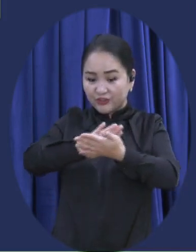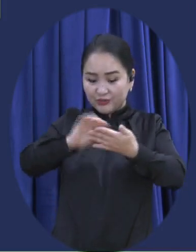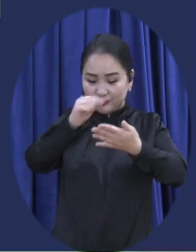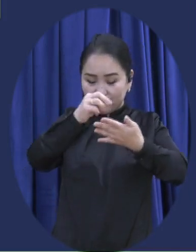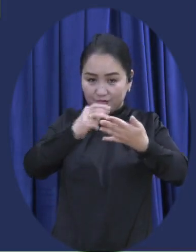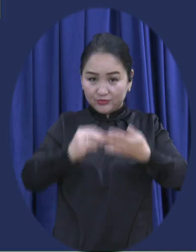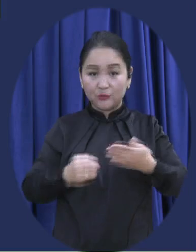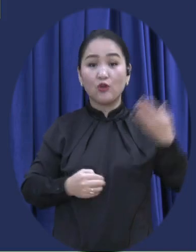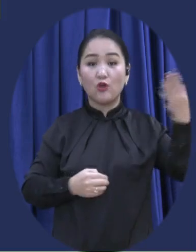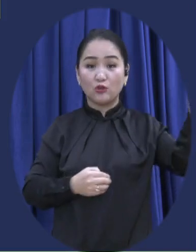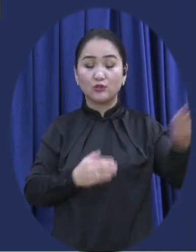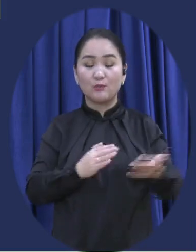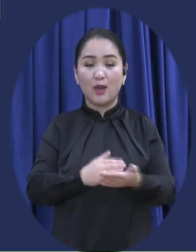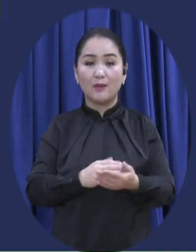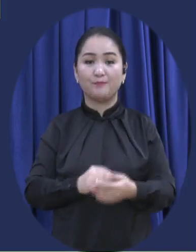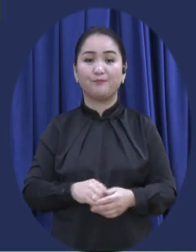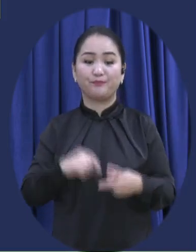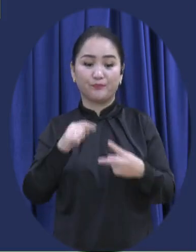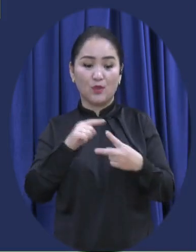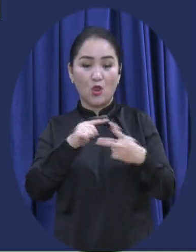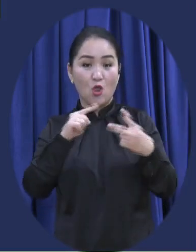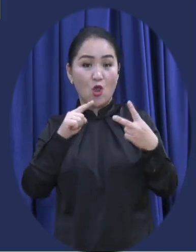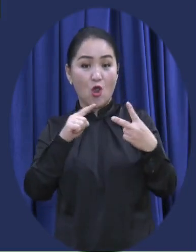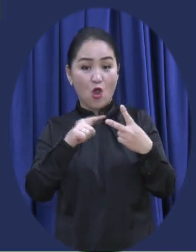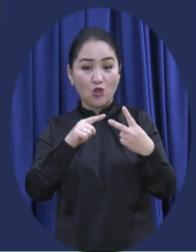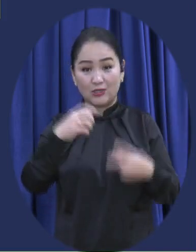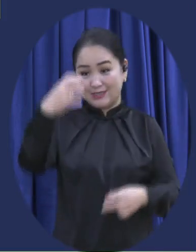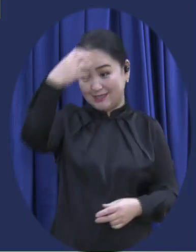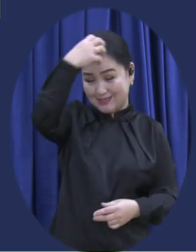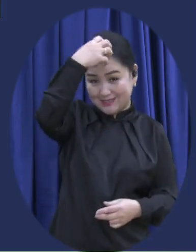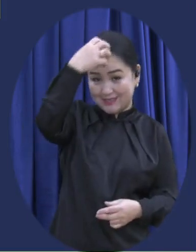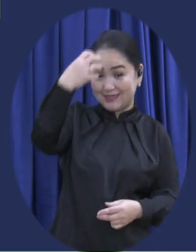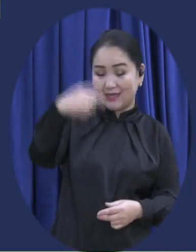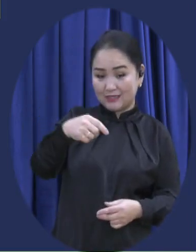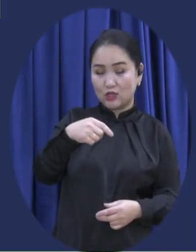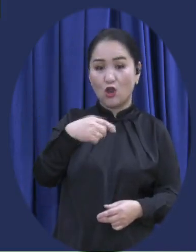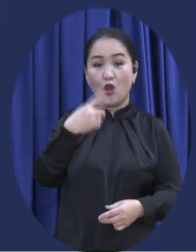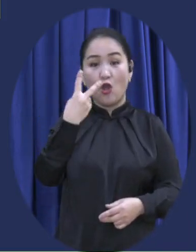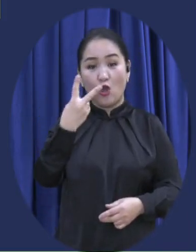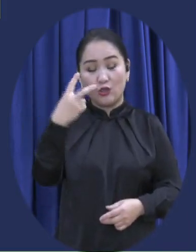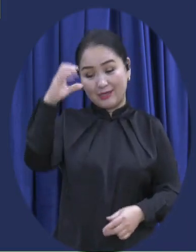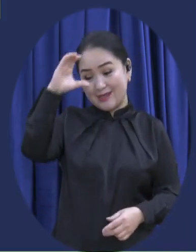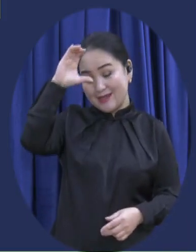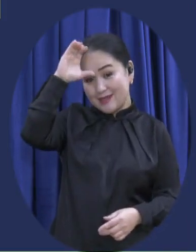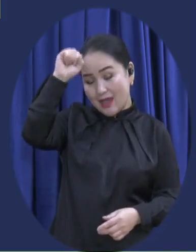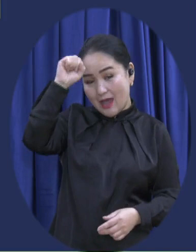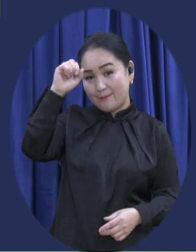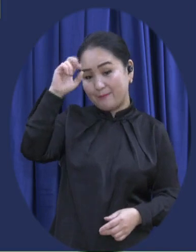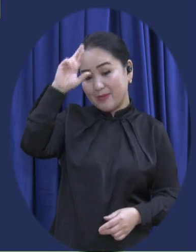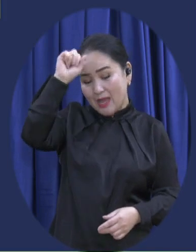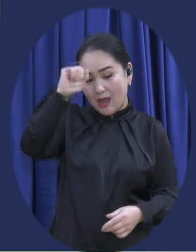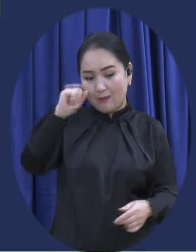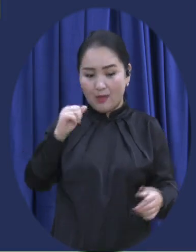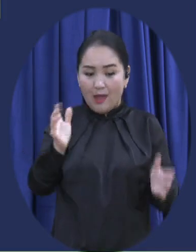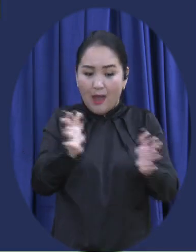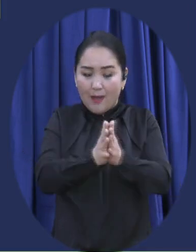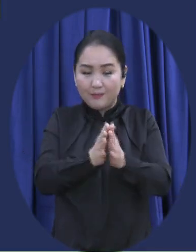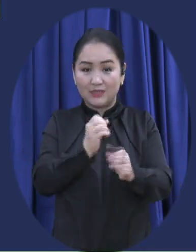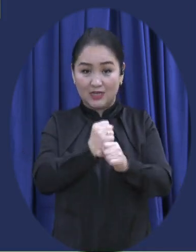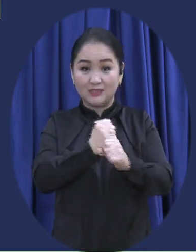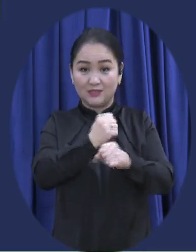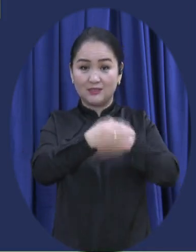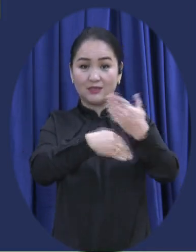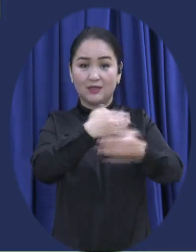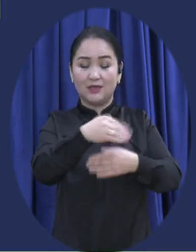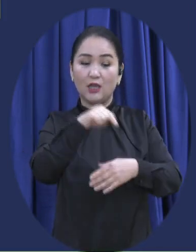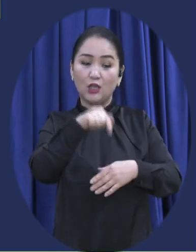бол хоёр одоо засгийн газар хоёр яам бол энэ талар маш одоо шуурхай хамтарч бол одоогоор ажиллаж байгаа. За ингээд